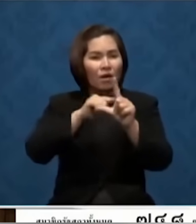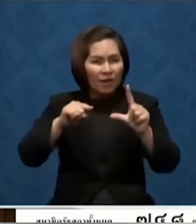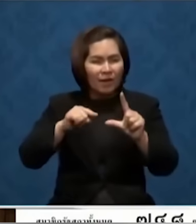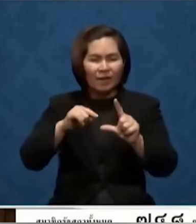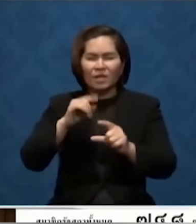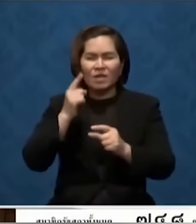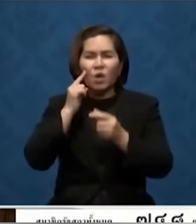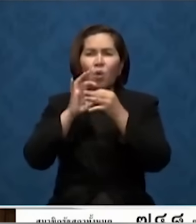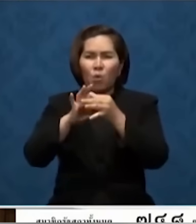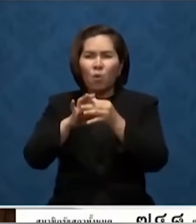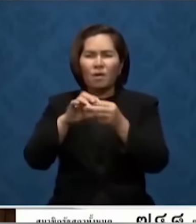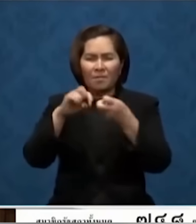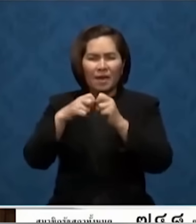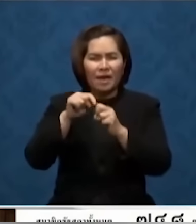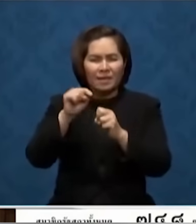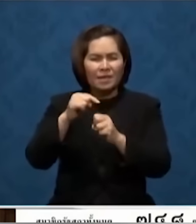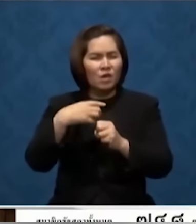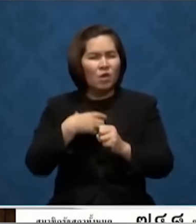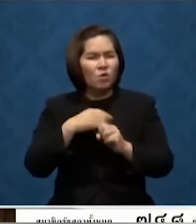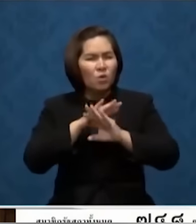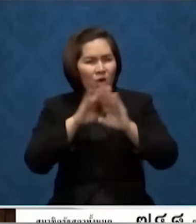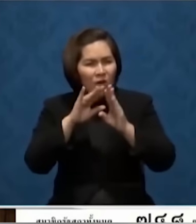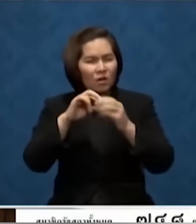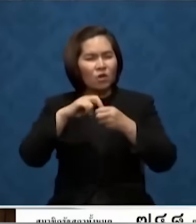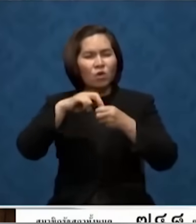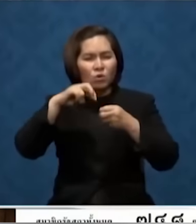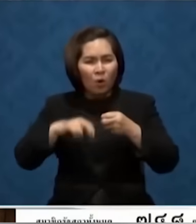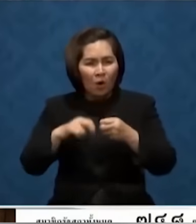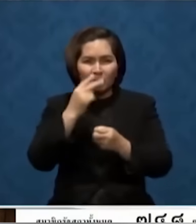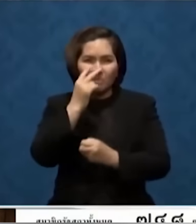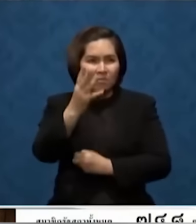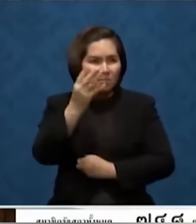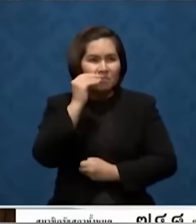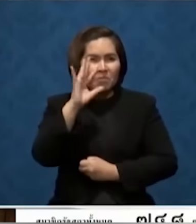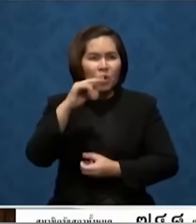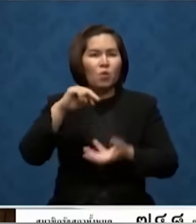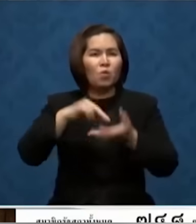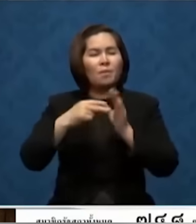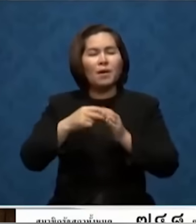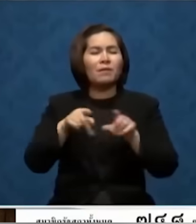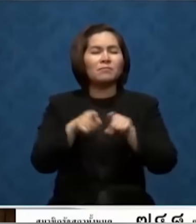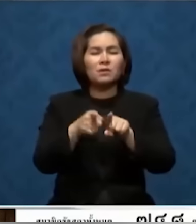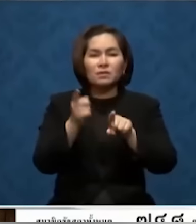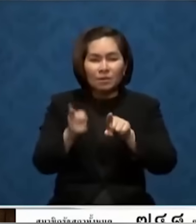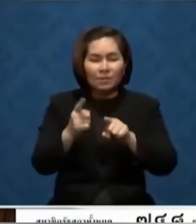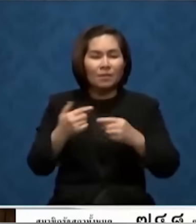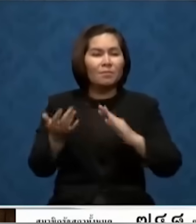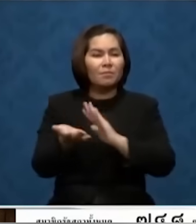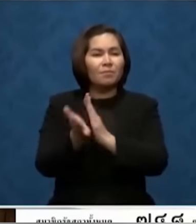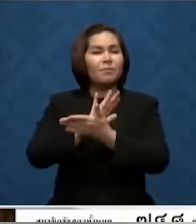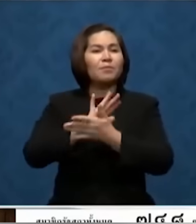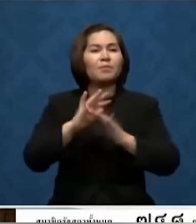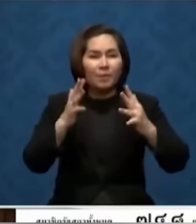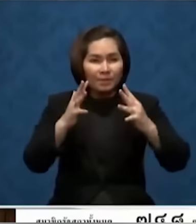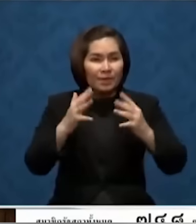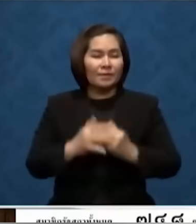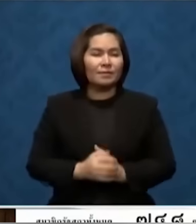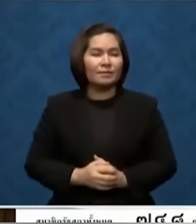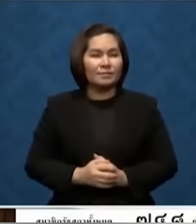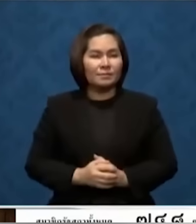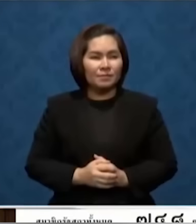ราห่วงใยฉะนั้นสถานการณ์ตรงนี้เนี่ยไม่ได้มีการเปลี่ยนแปลงอะไรเลยครับเราจึงมีความคิดว่